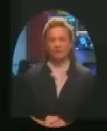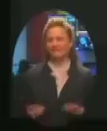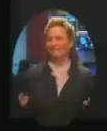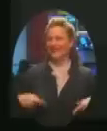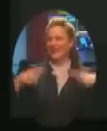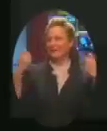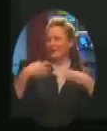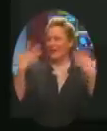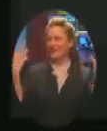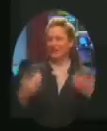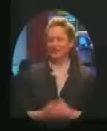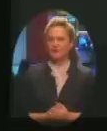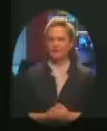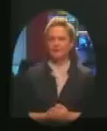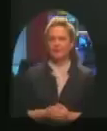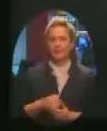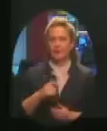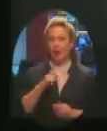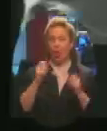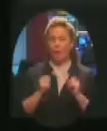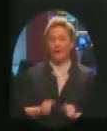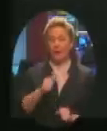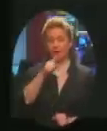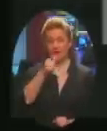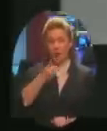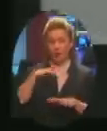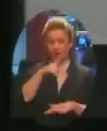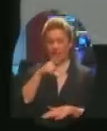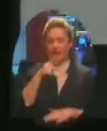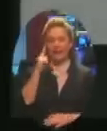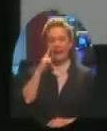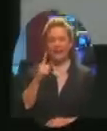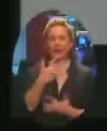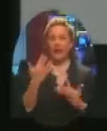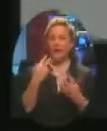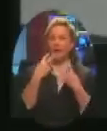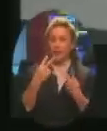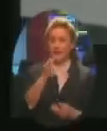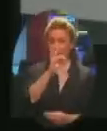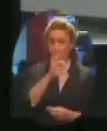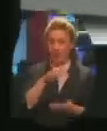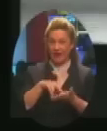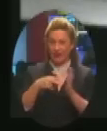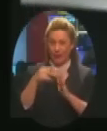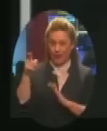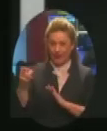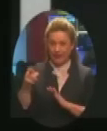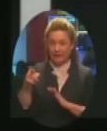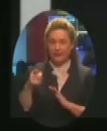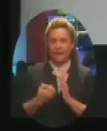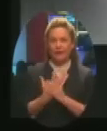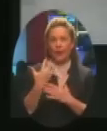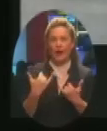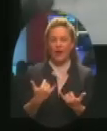לא בטוח שראש הממשלה נתניהו העריך עד כמה התגובה שלו לתחקיר של תוכנית הטלוויזיה עובדה תעורר בבוקר שמשי זה